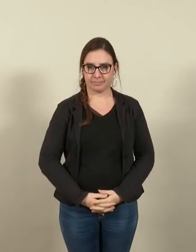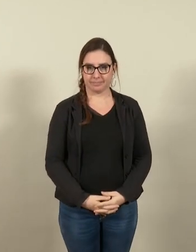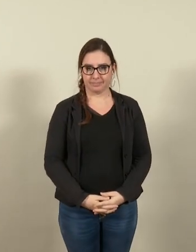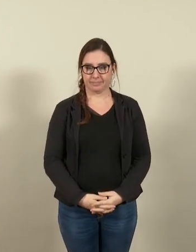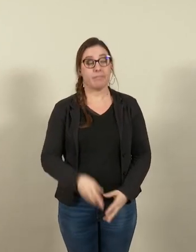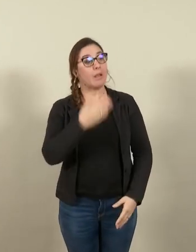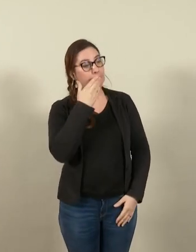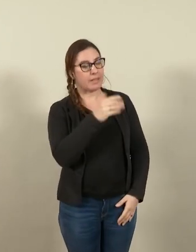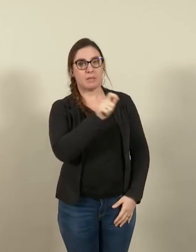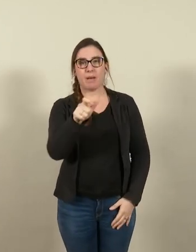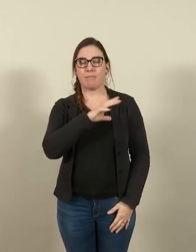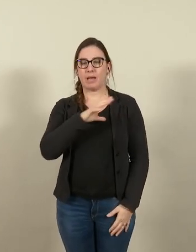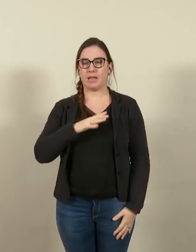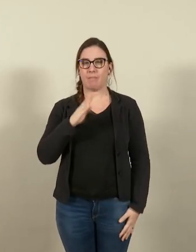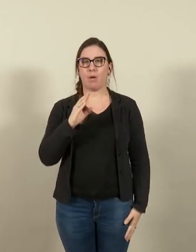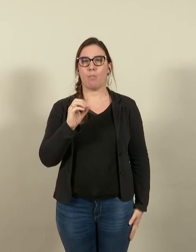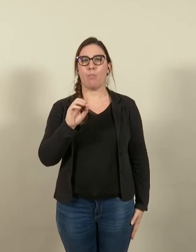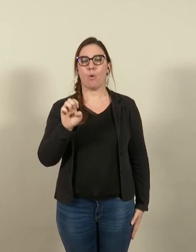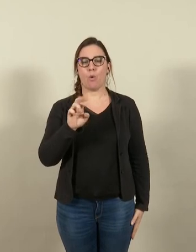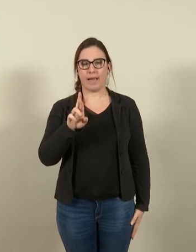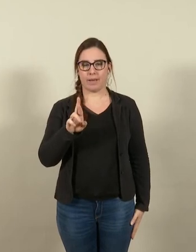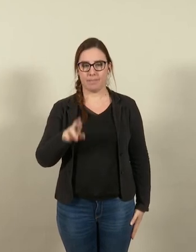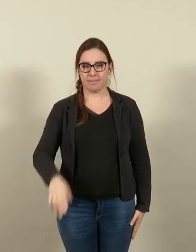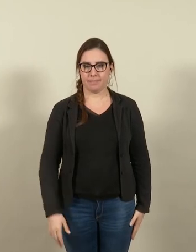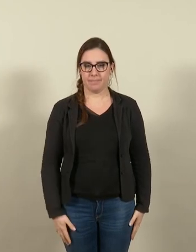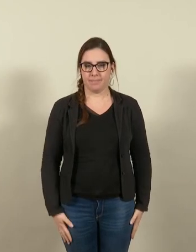merci Madame Boer oui